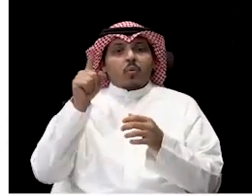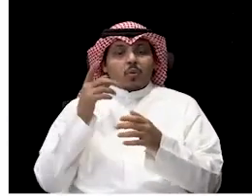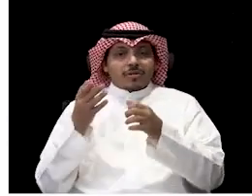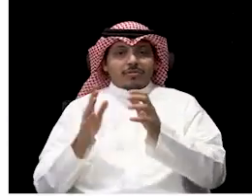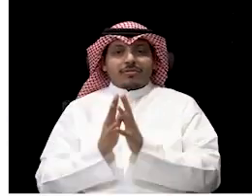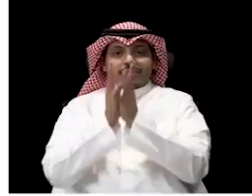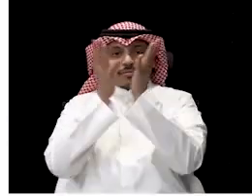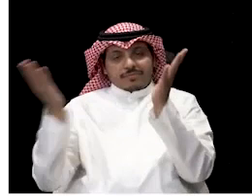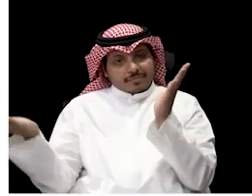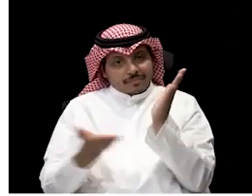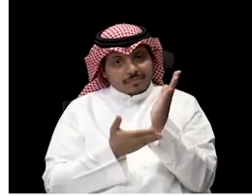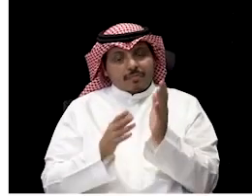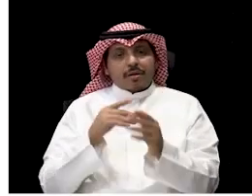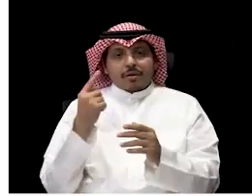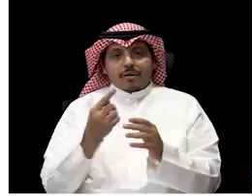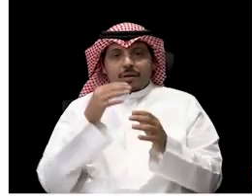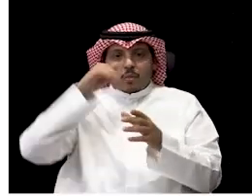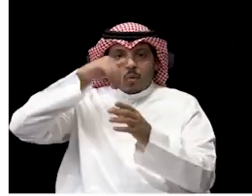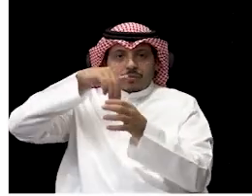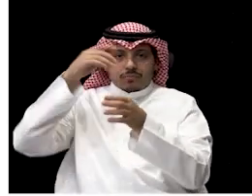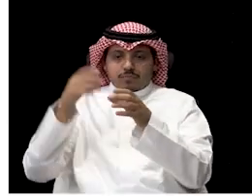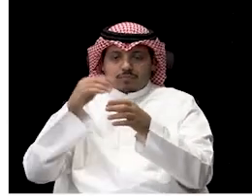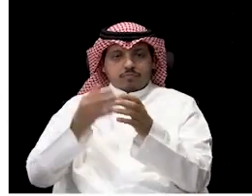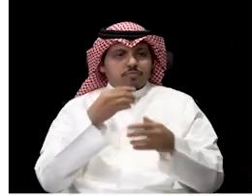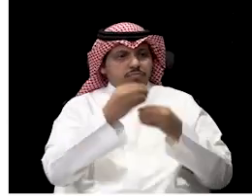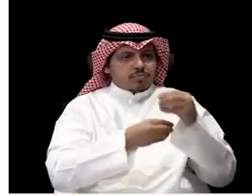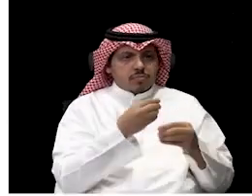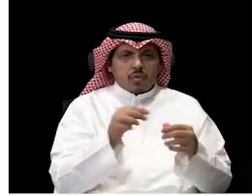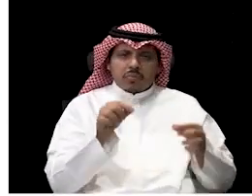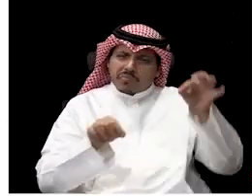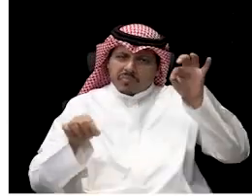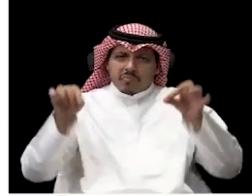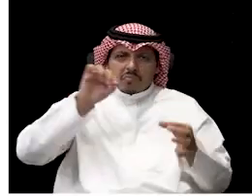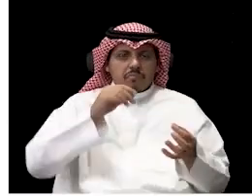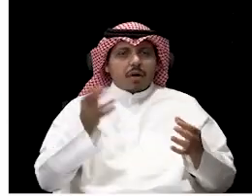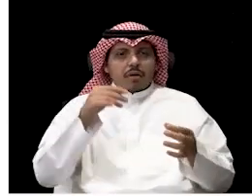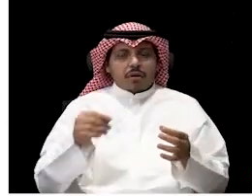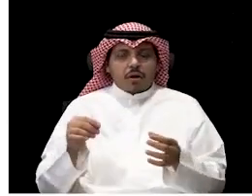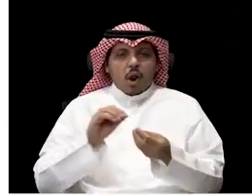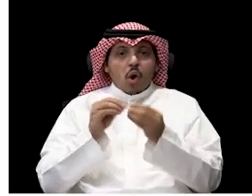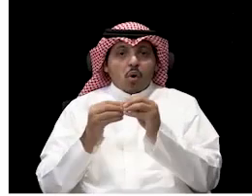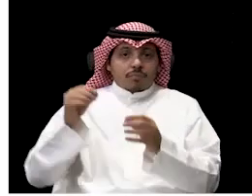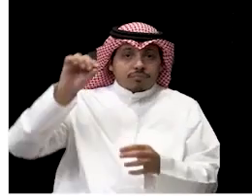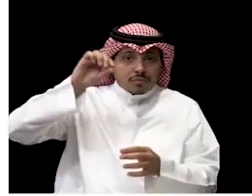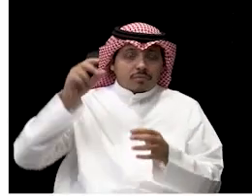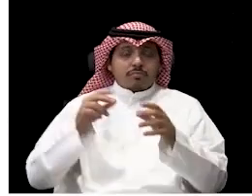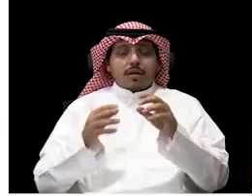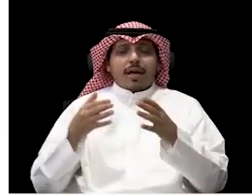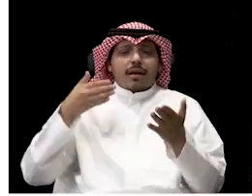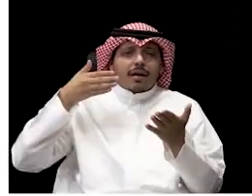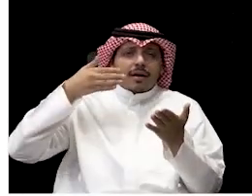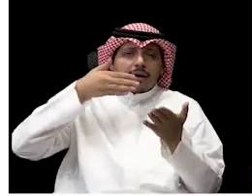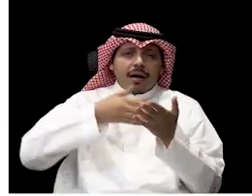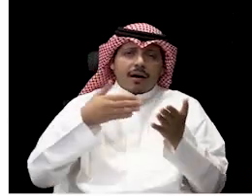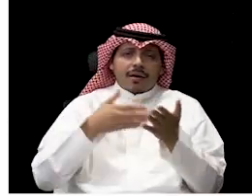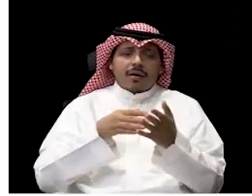الخشب، ثم إنتاج اللب، ثم معالجته بالكبريت، ثم إضافة أصباغ، ثم إلى أن يصلون إلى الورق